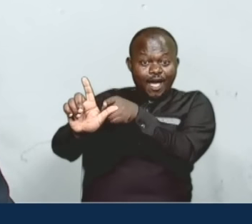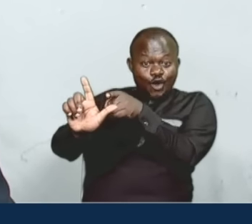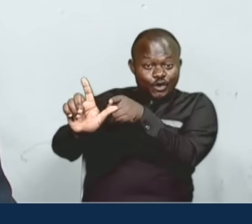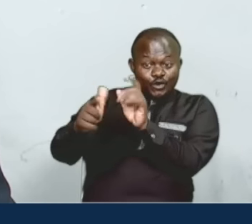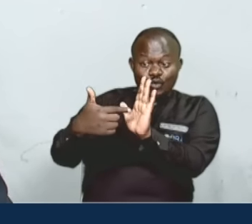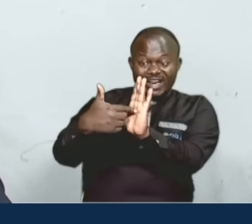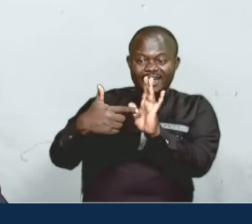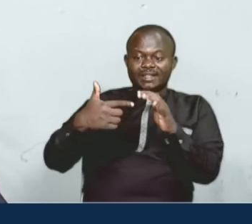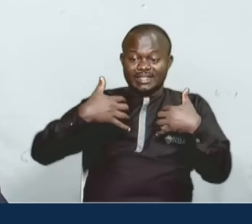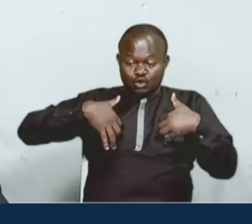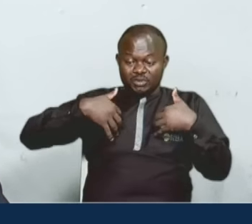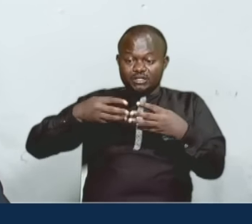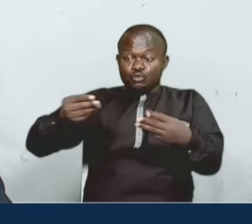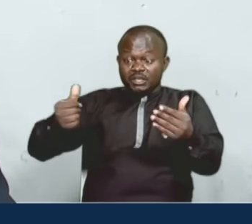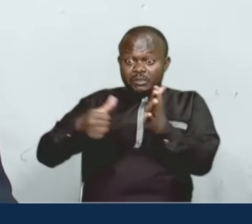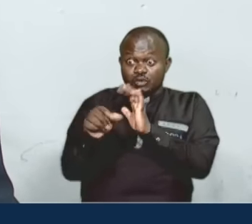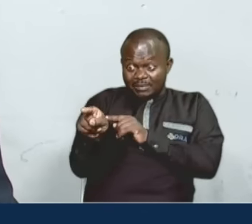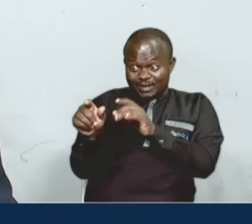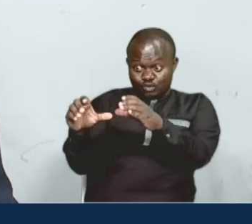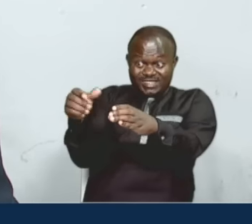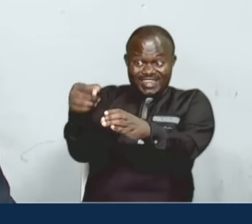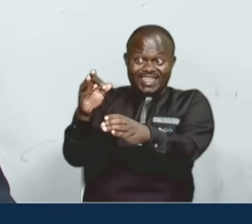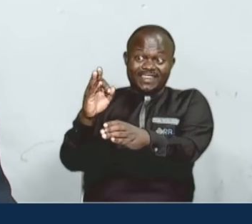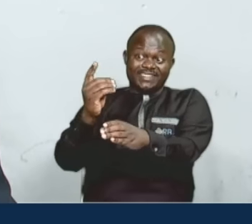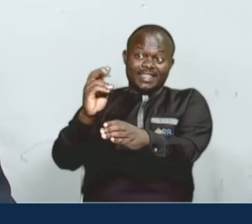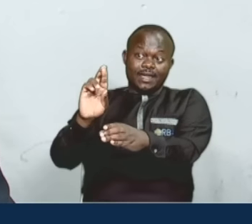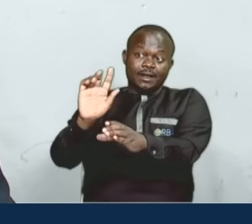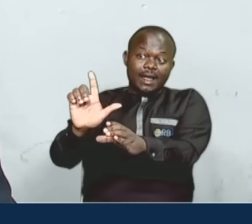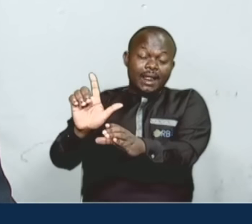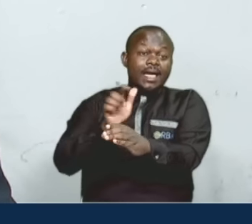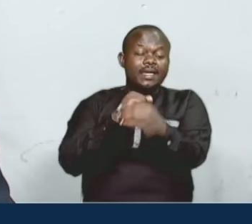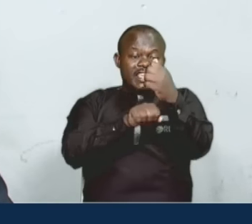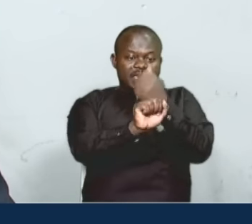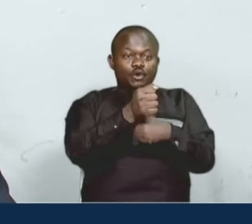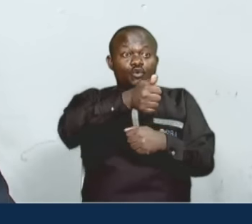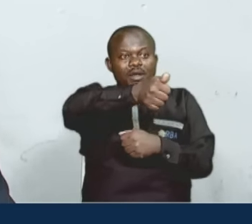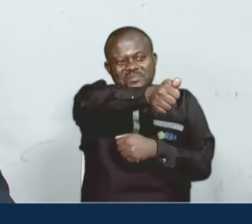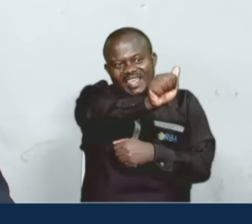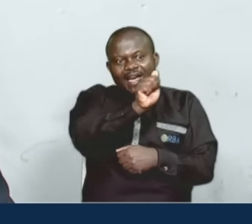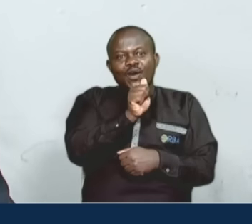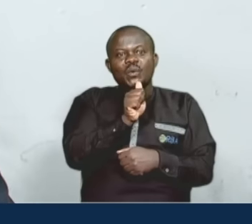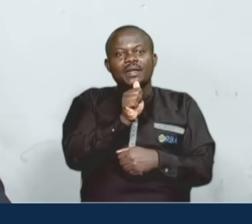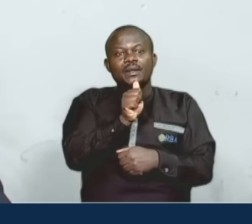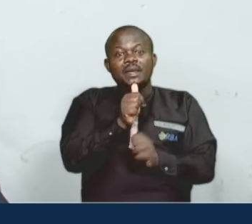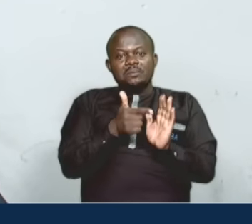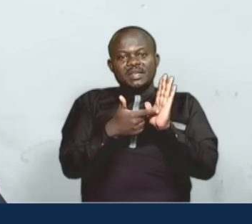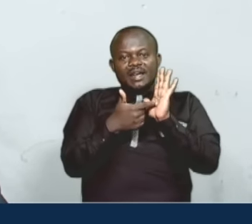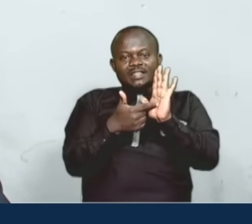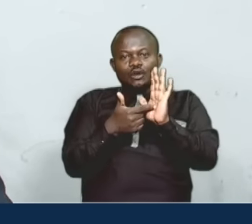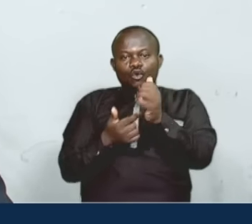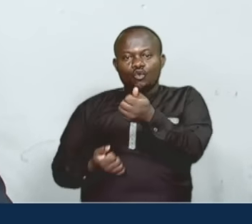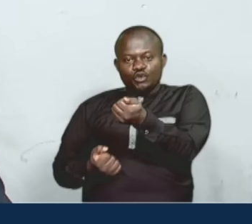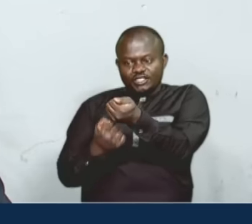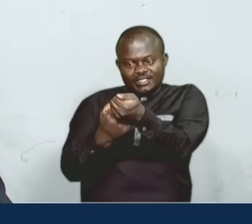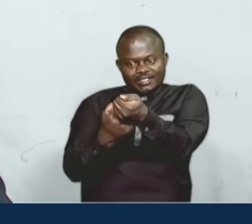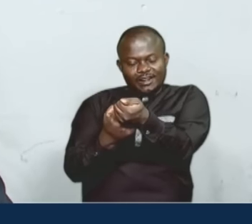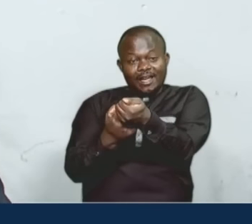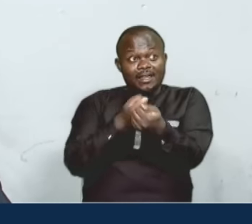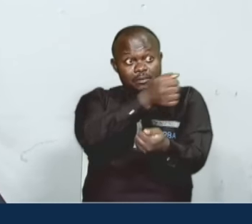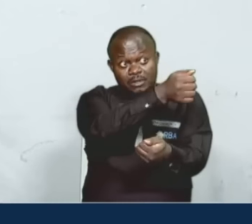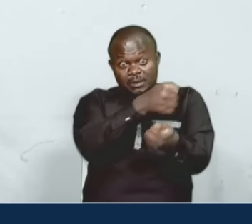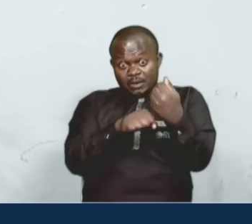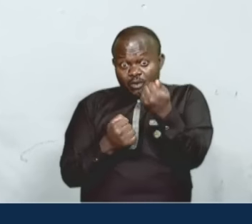ubushake mu gukemura icyo kibazo ibikorwa byawe biraganisha ahubwo ko uri mushyigikira